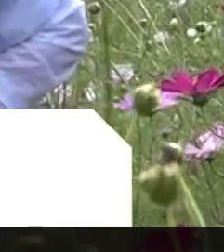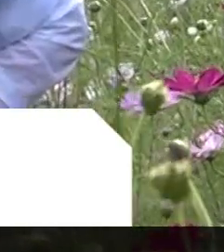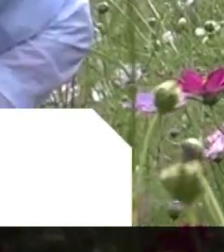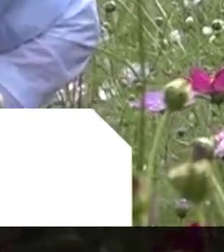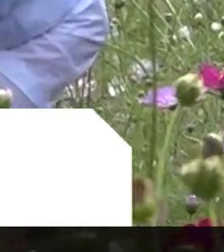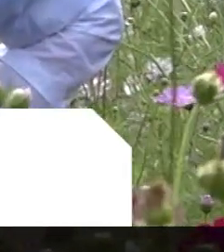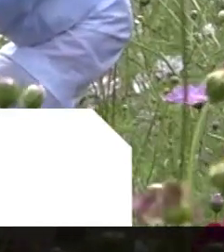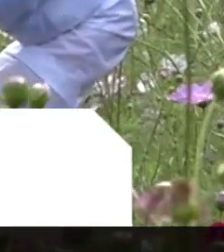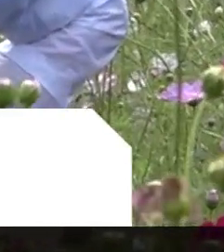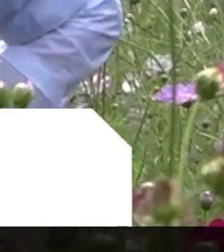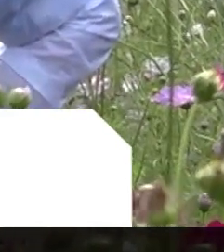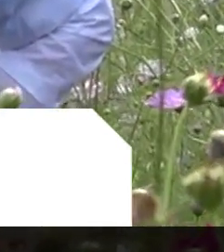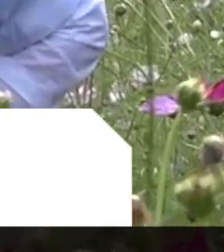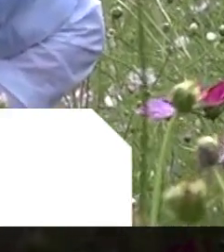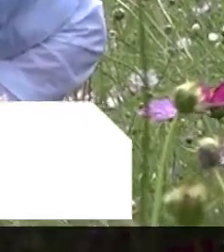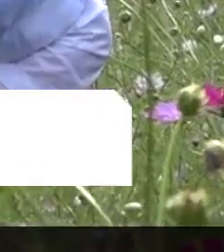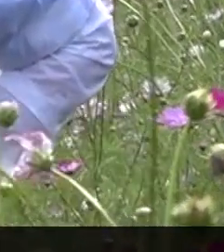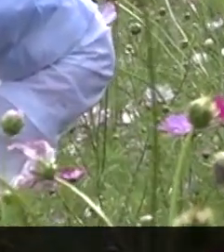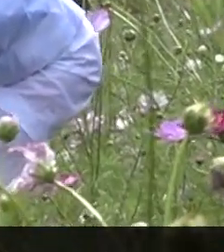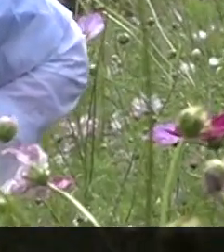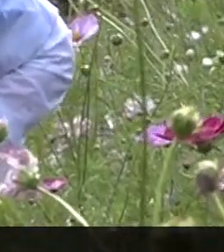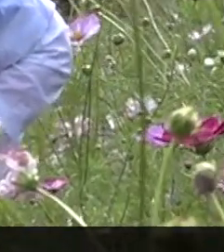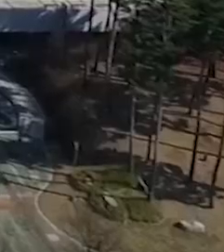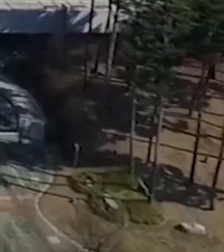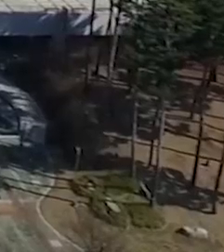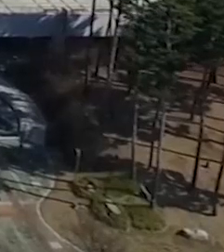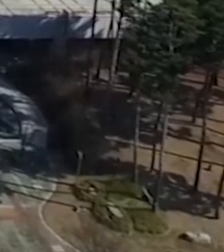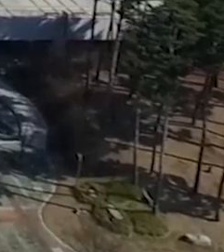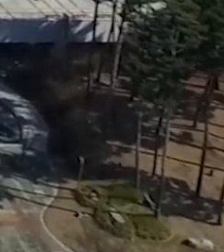홍보에 나섰습니다. 이상 주요 뉴스입니다.